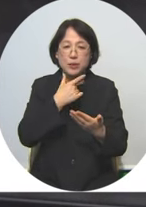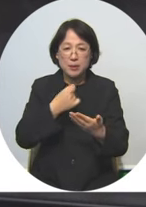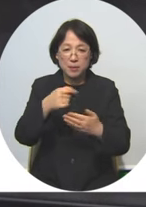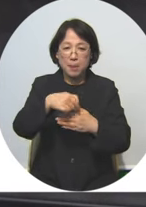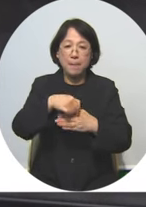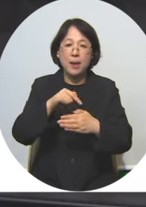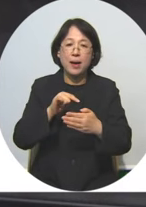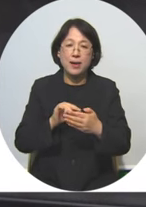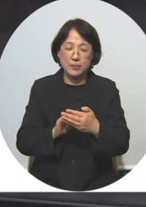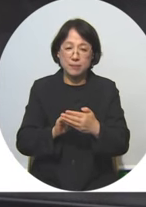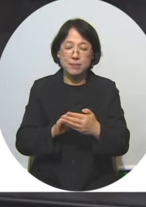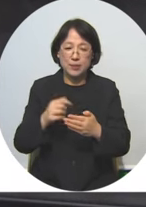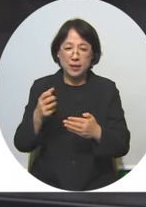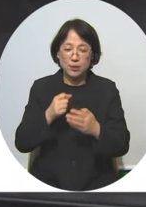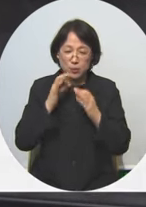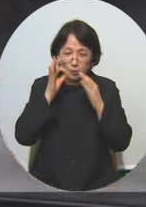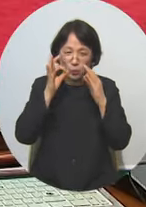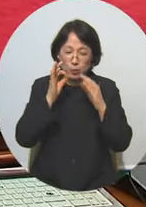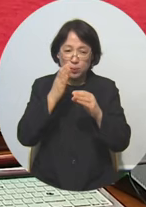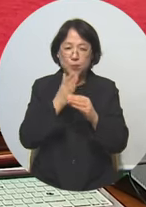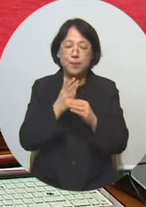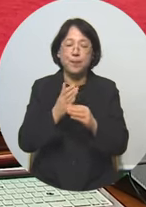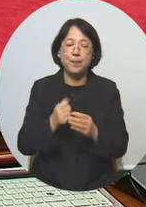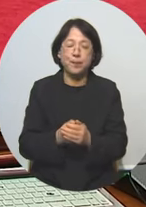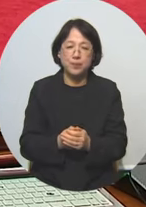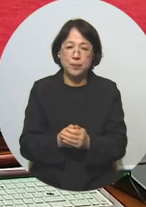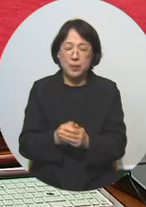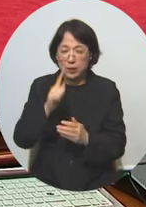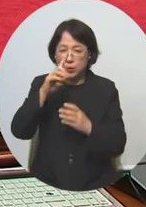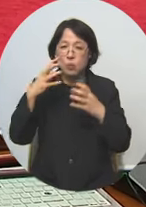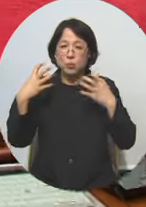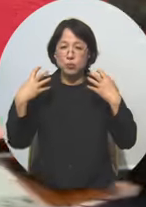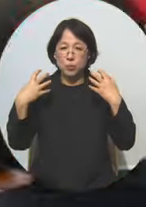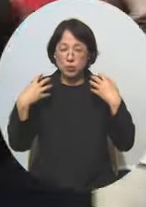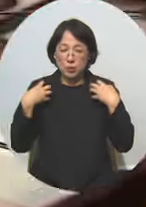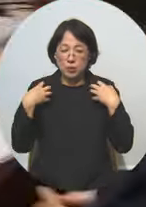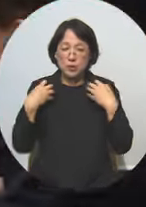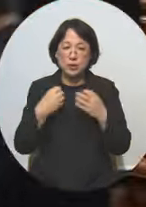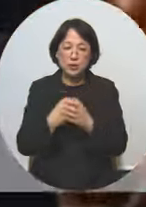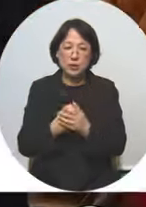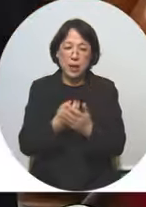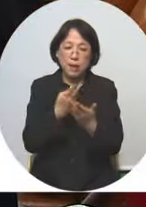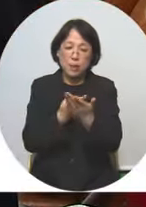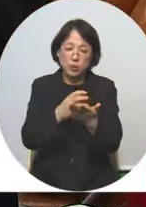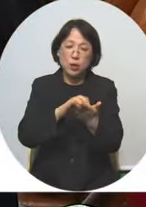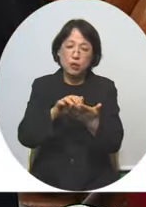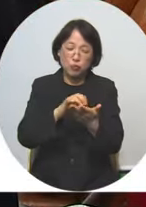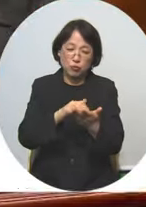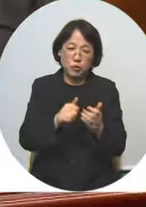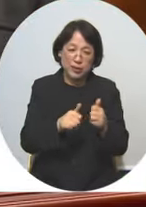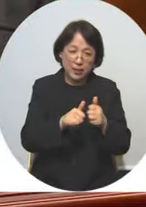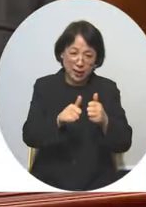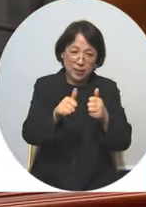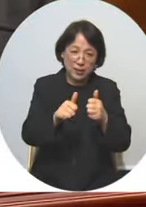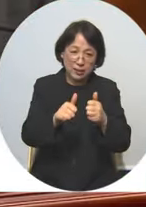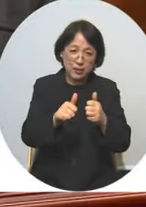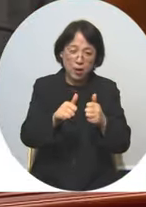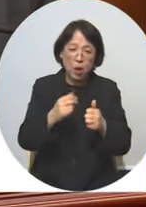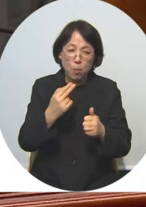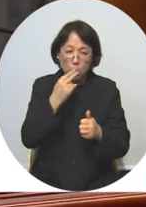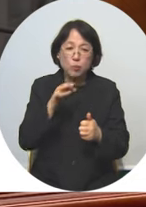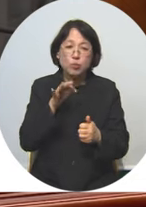그런 바람으로 열심히 일하고 있습니다. 정부는 병상 수에 따라 수가를 책정하던 기존 방식에서 벗어나 전문성을